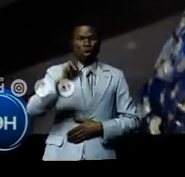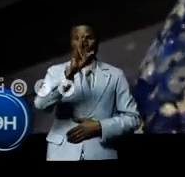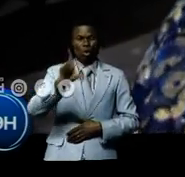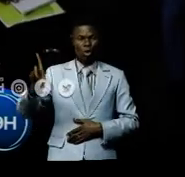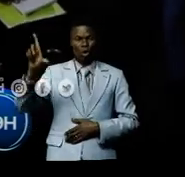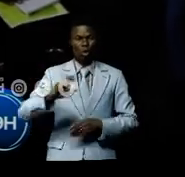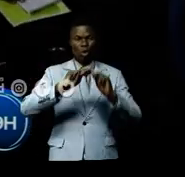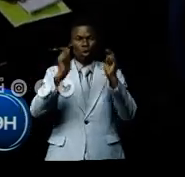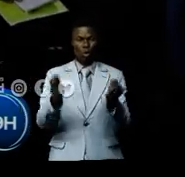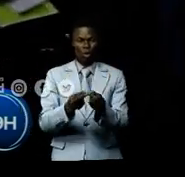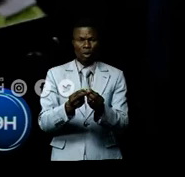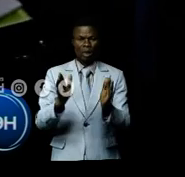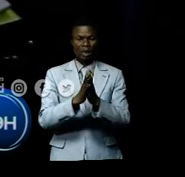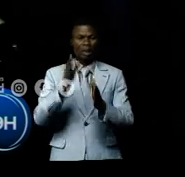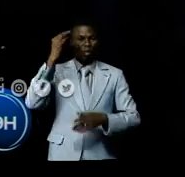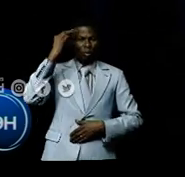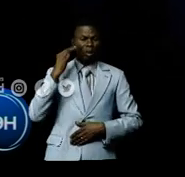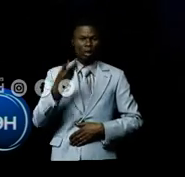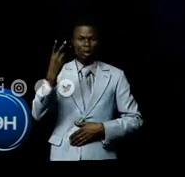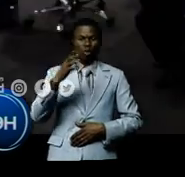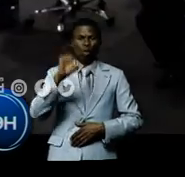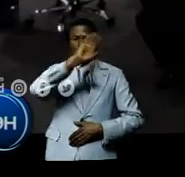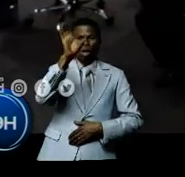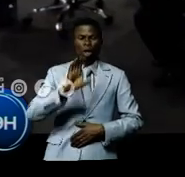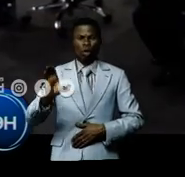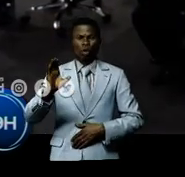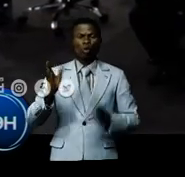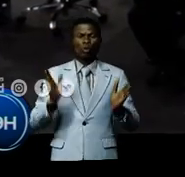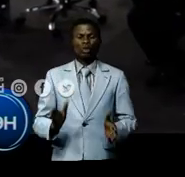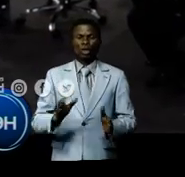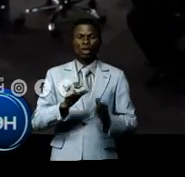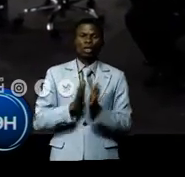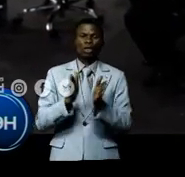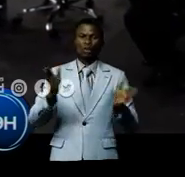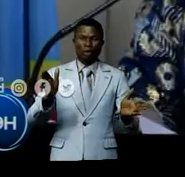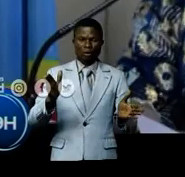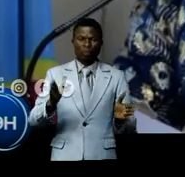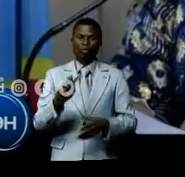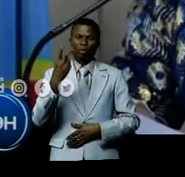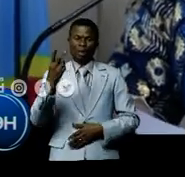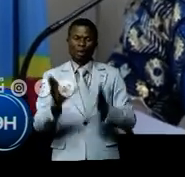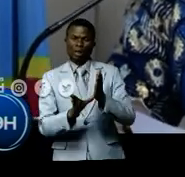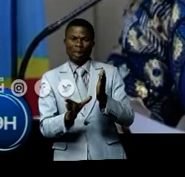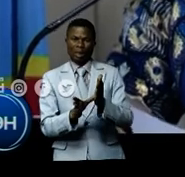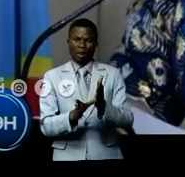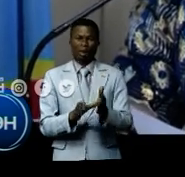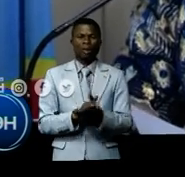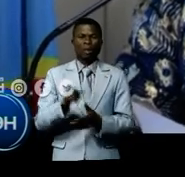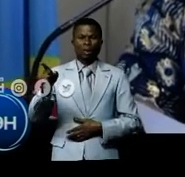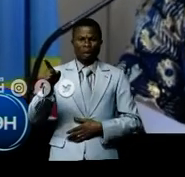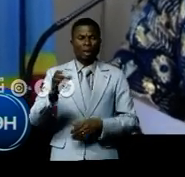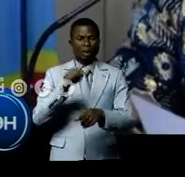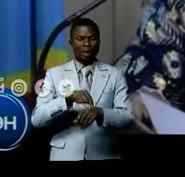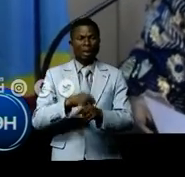gouvernementale est composée de 10 ministres et 3 commissaires généraux, dont 2 femmes. Selon Isabelle Yumba Kalenga Mushimbi, il est